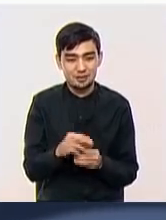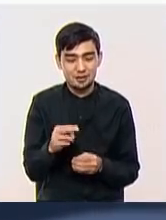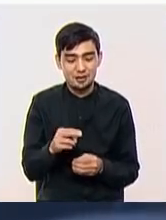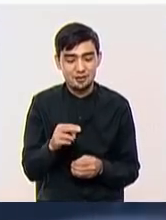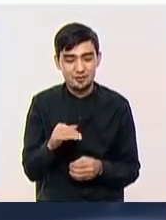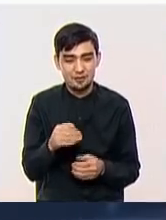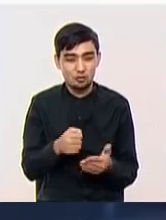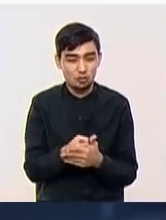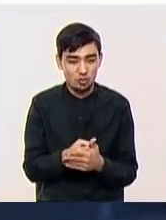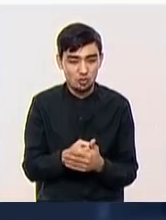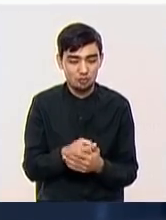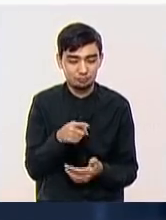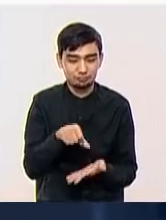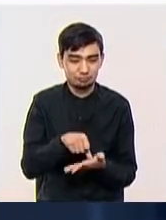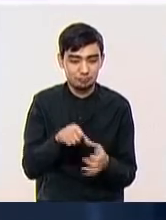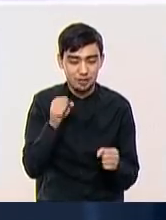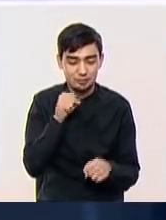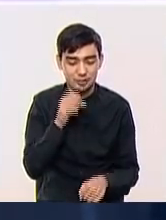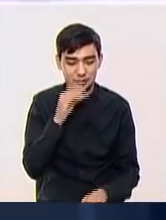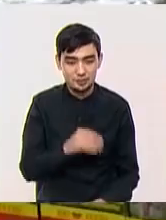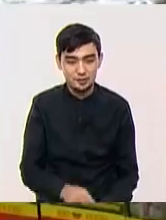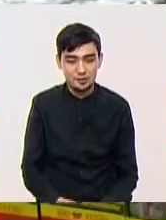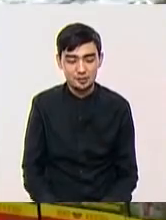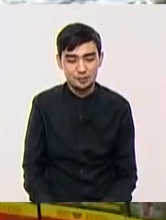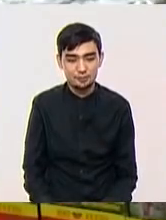жалғасатын акцияда сіз де бағыңыз сынап көріңіз.